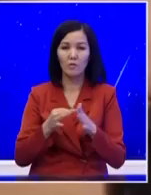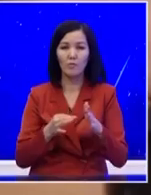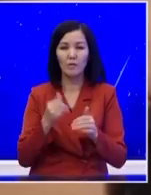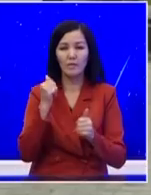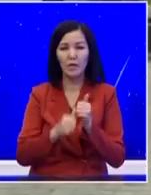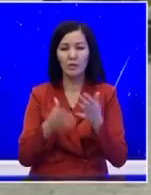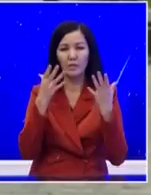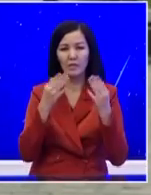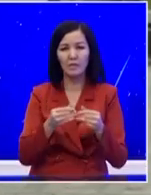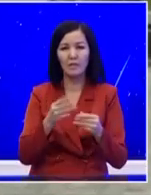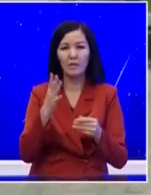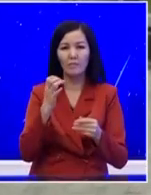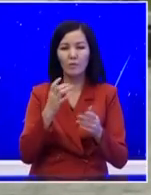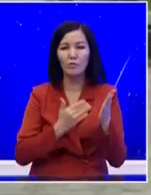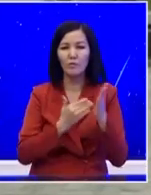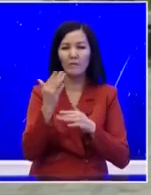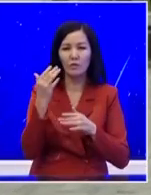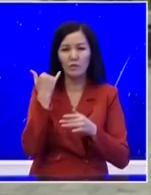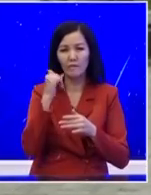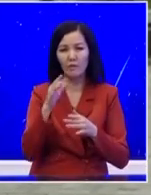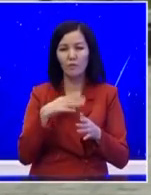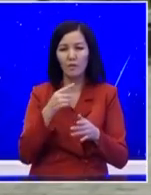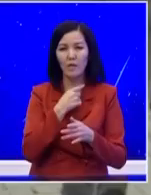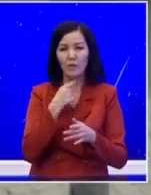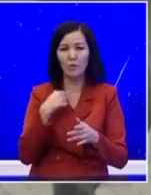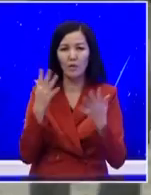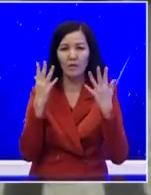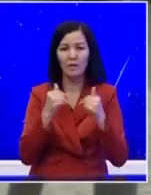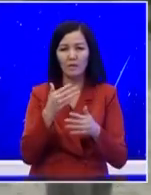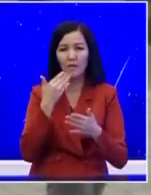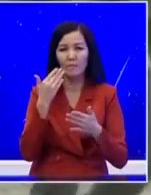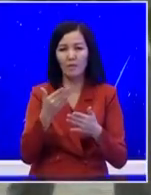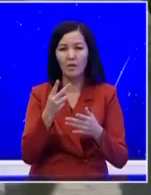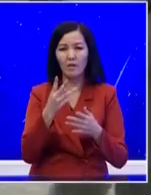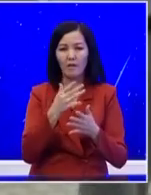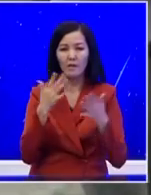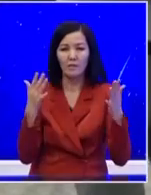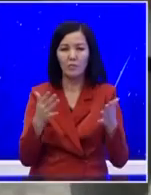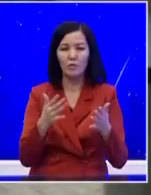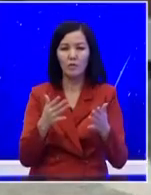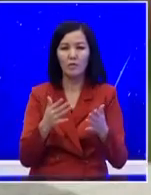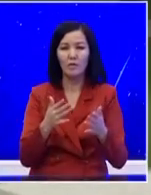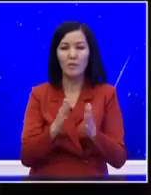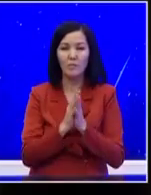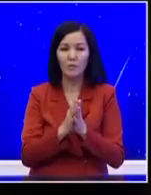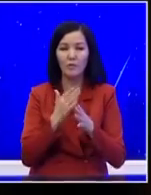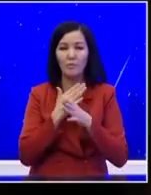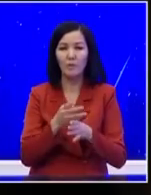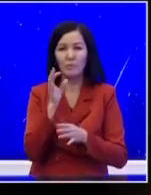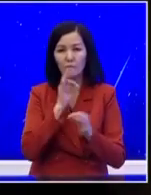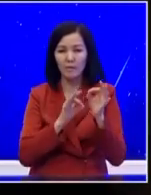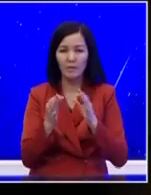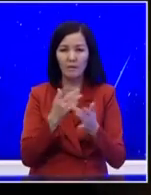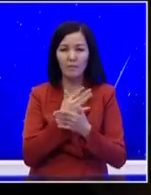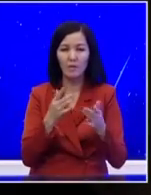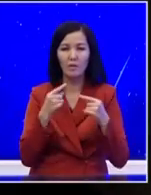ежедневно поступает свыше 50 звонков. В Талдыкургане же количество обращающихся вдвое больше. Если одни просят помочь с медикаментами,